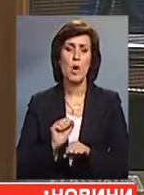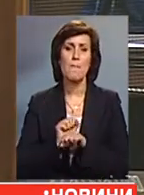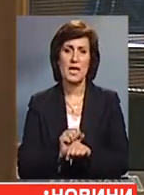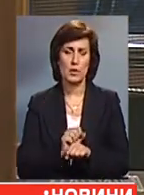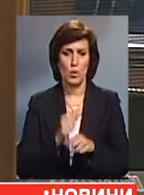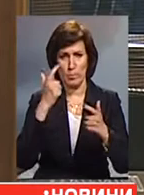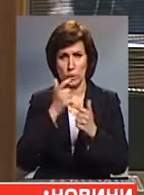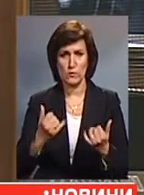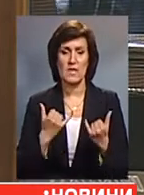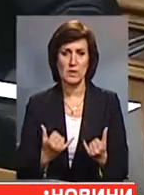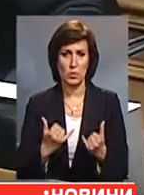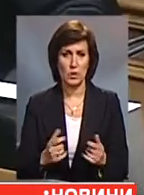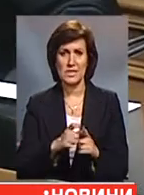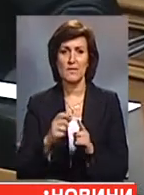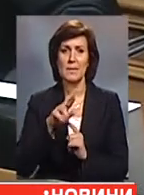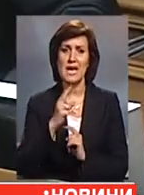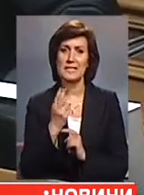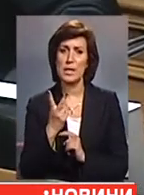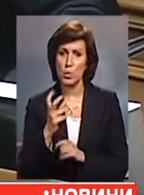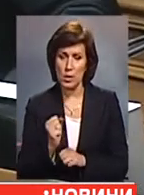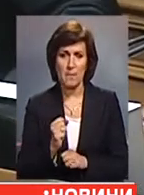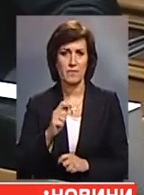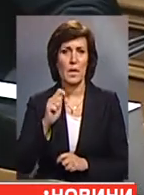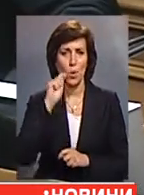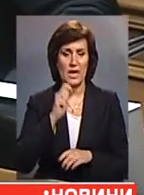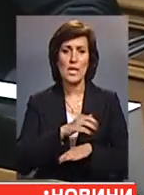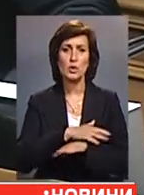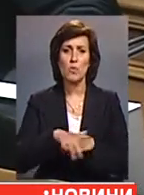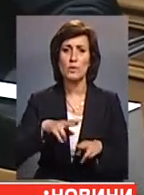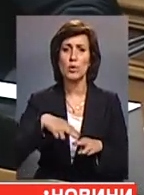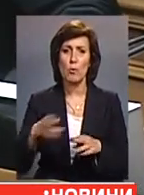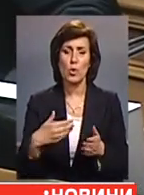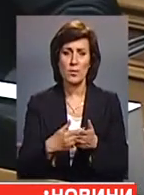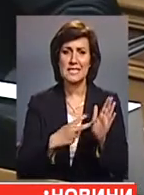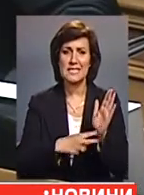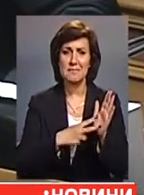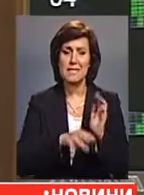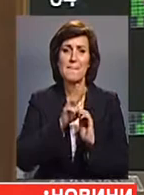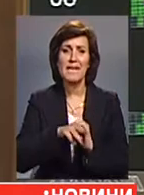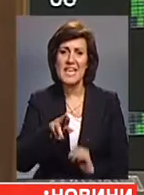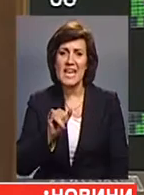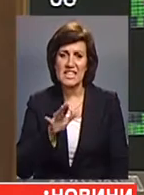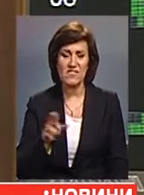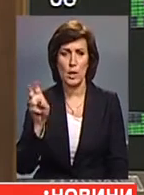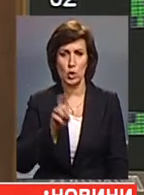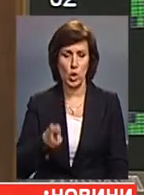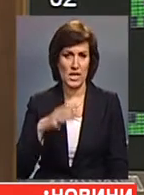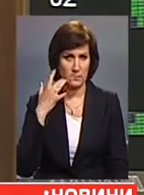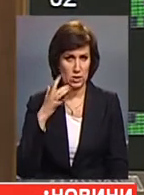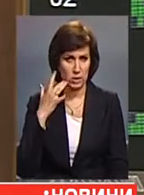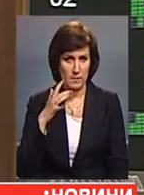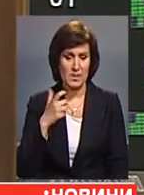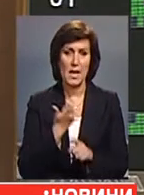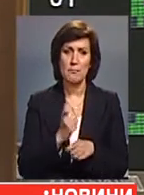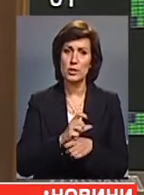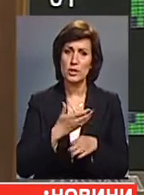сьогодні. За словами Арсенія Яценюка, в Україні зовнішнього боргу близько 70 мільярдів доларів США.